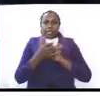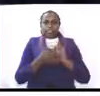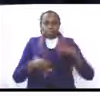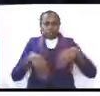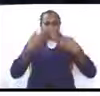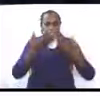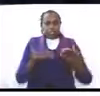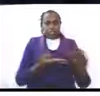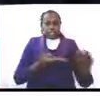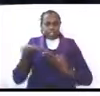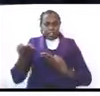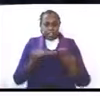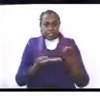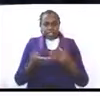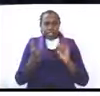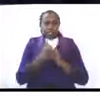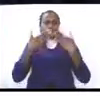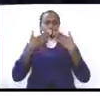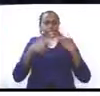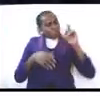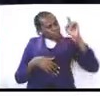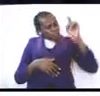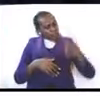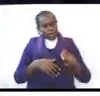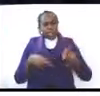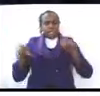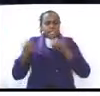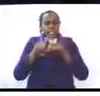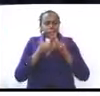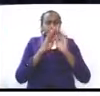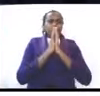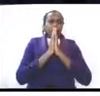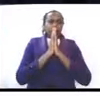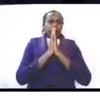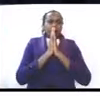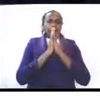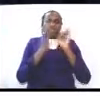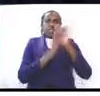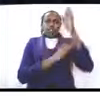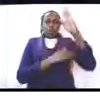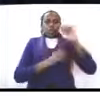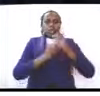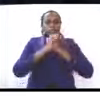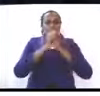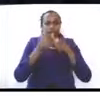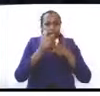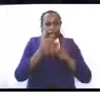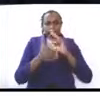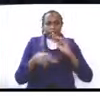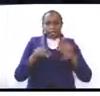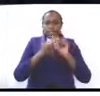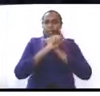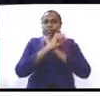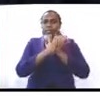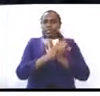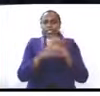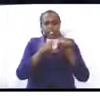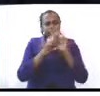umetupa huduma na tunafaa kumalizia. Na tunawaombea Mungu kaweza kuwalinda na